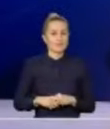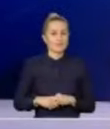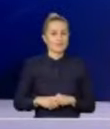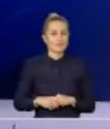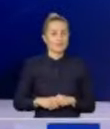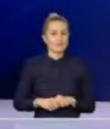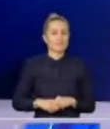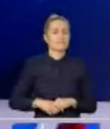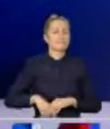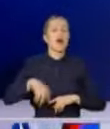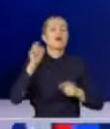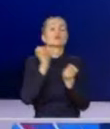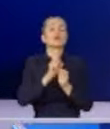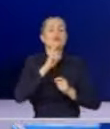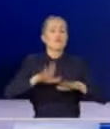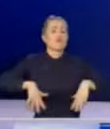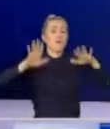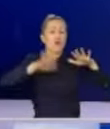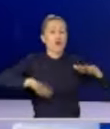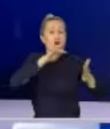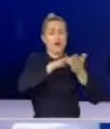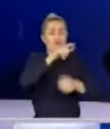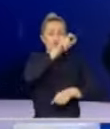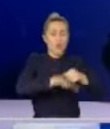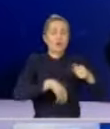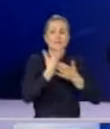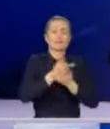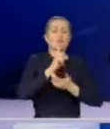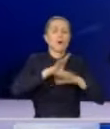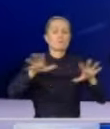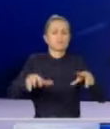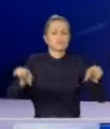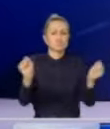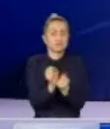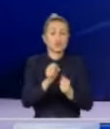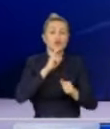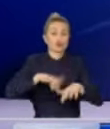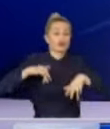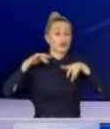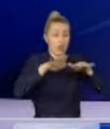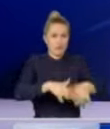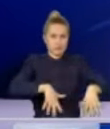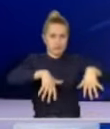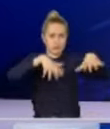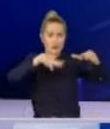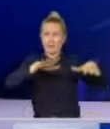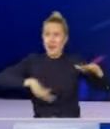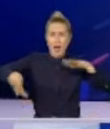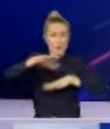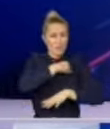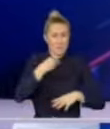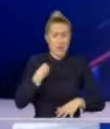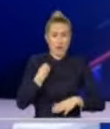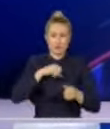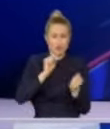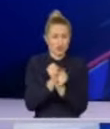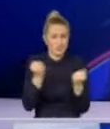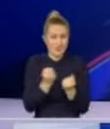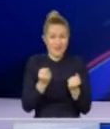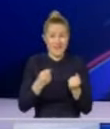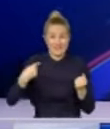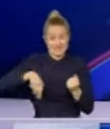Alarm przeciwpowodziowy w Płocku spowodowany zatorem lodowym, a poziom Wisły wciąż rośnie w całej Polsce. Zima nie odpuszcza i choć najbliższej nocy śniegu